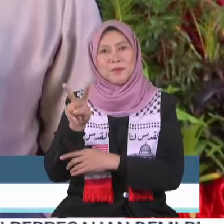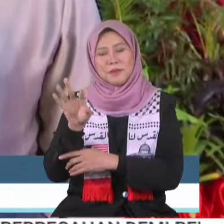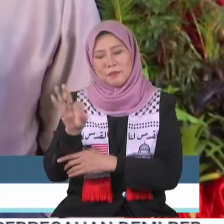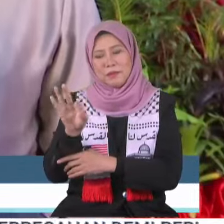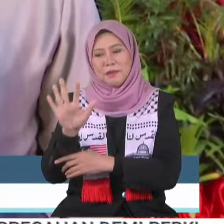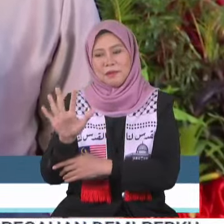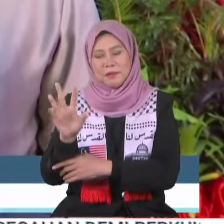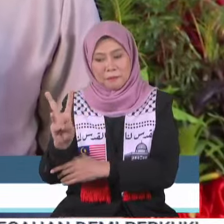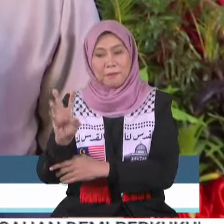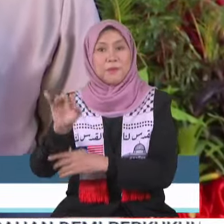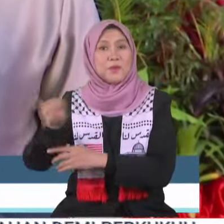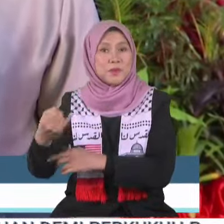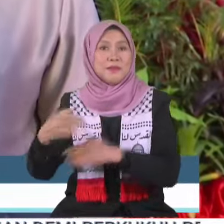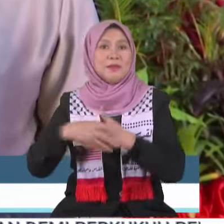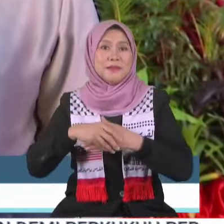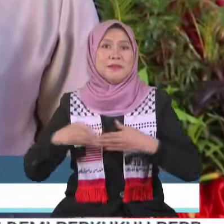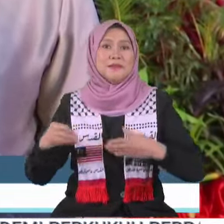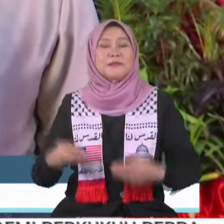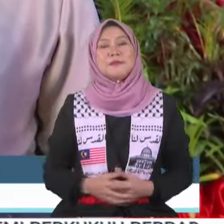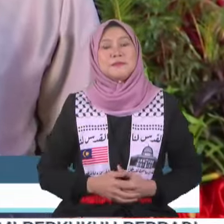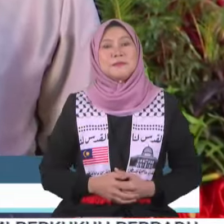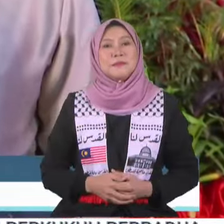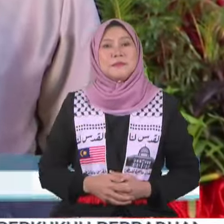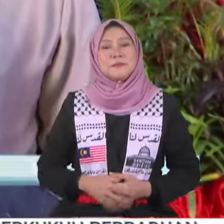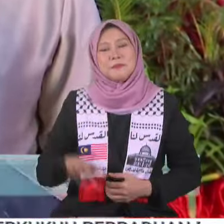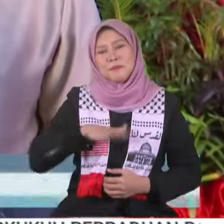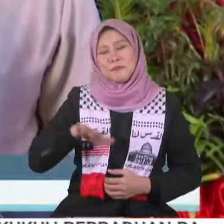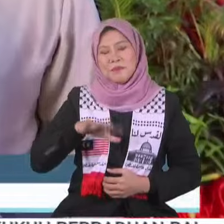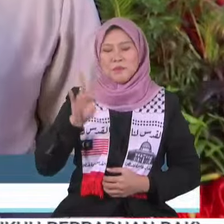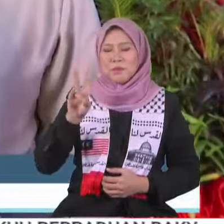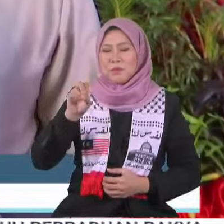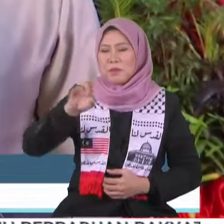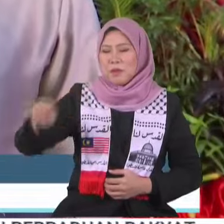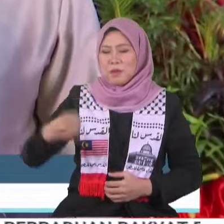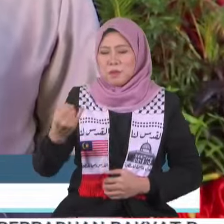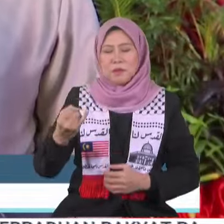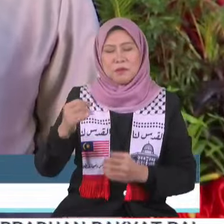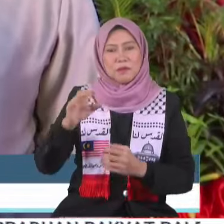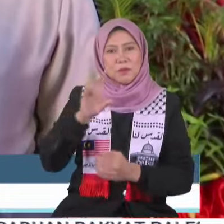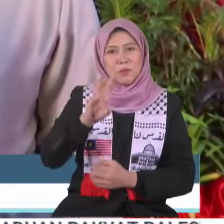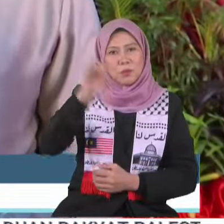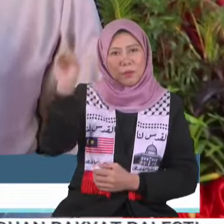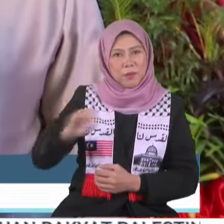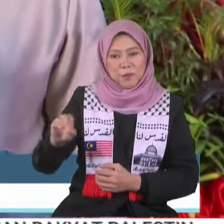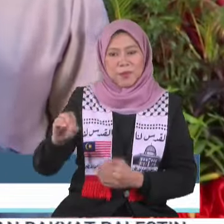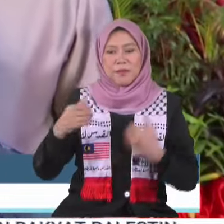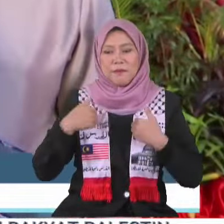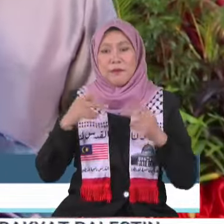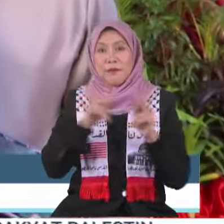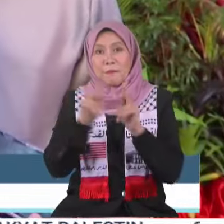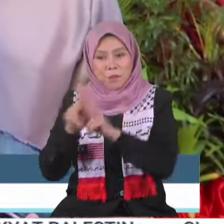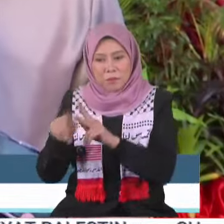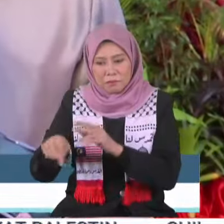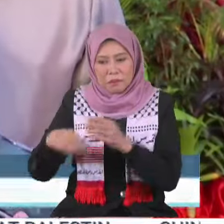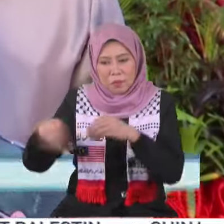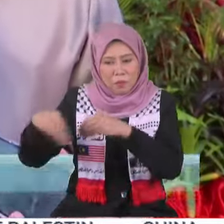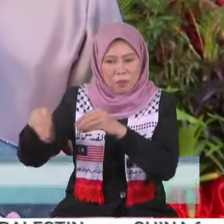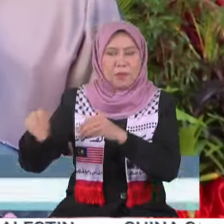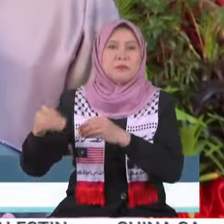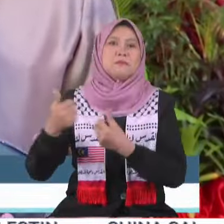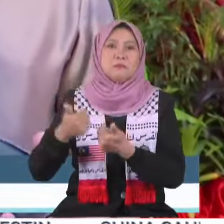425.96 juta ringgit. Kepada almost 70% ada mereka yang berada di luar bandar adalah ada peningkatan.